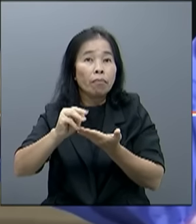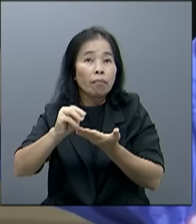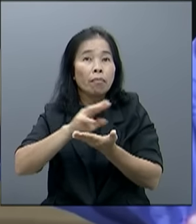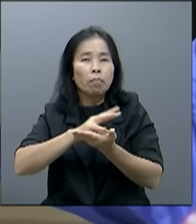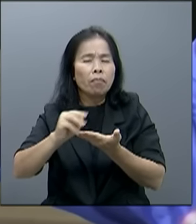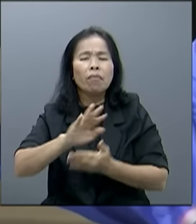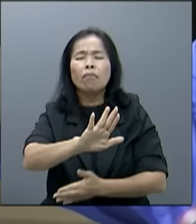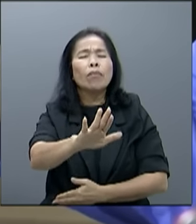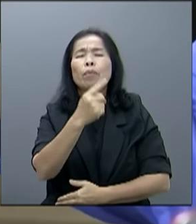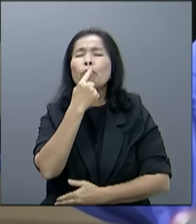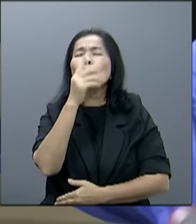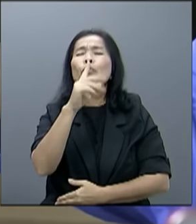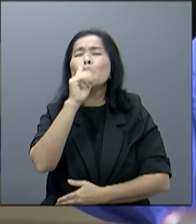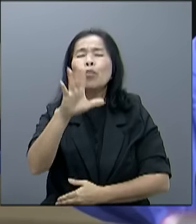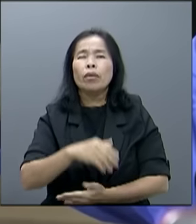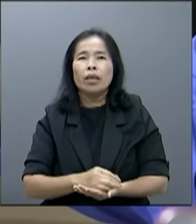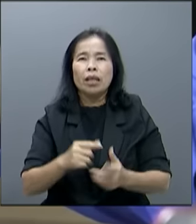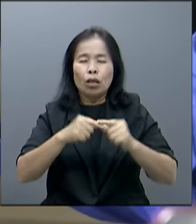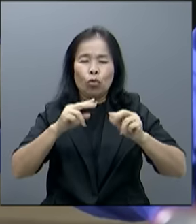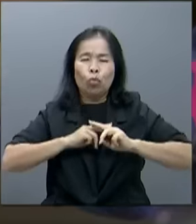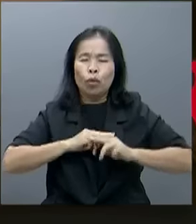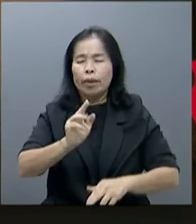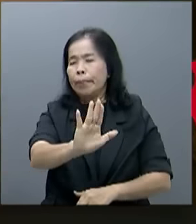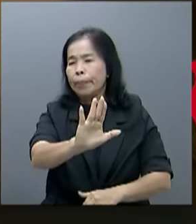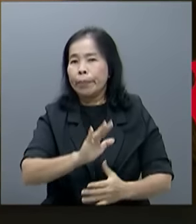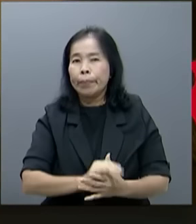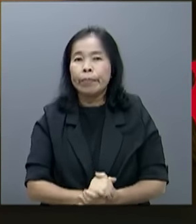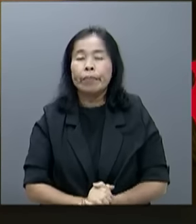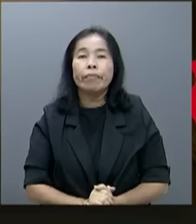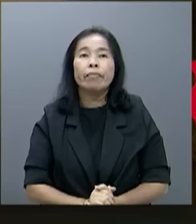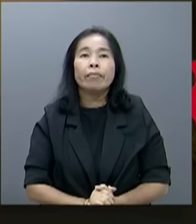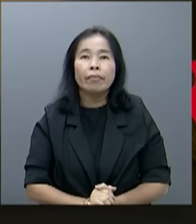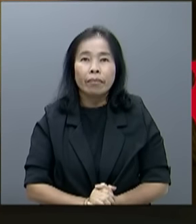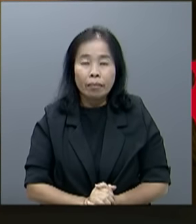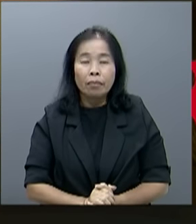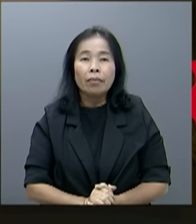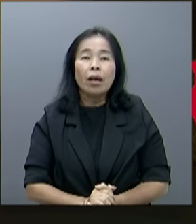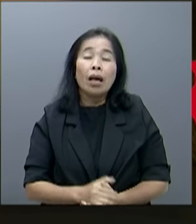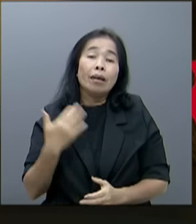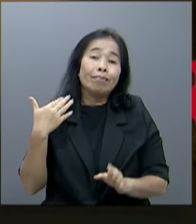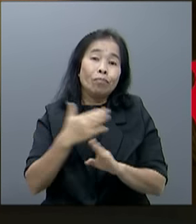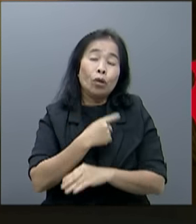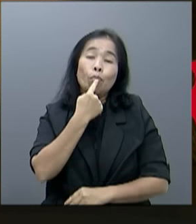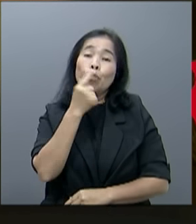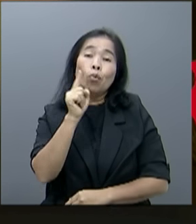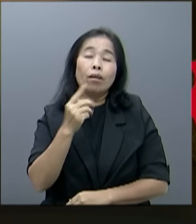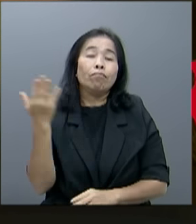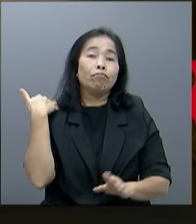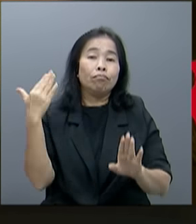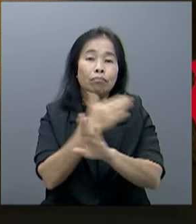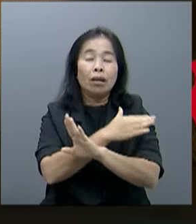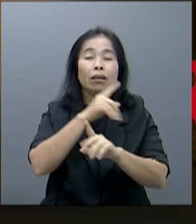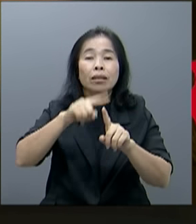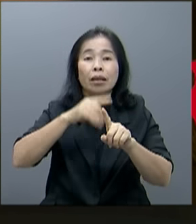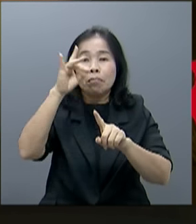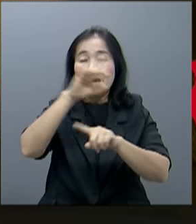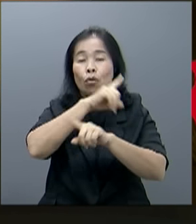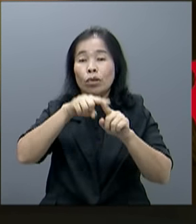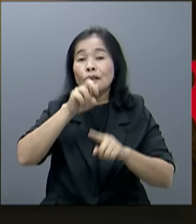ดอะไรที่ไม่เกี่ยวกับเรื่องของตัวเอง จากที่ลั่นวาจาเอาไว้นั่นก็เมื่อวันที่2สิงหาคมนะ